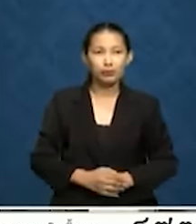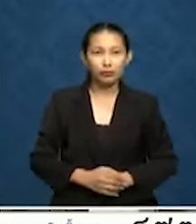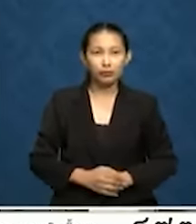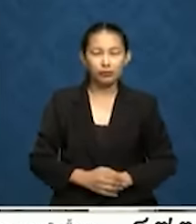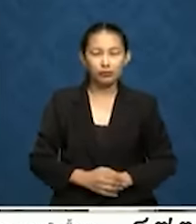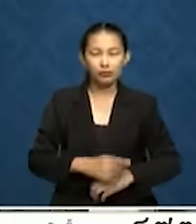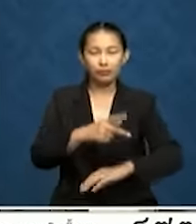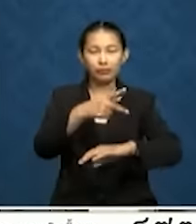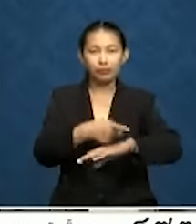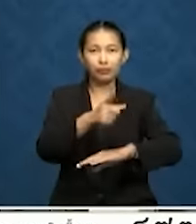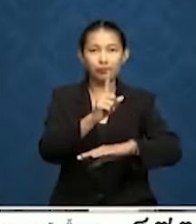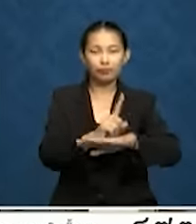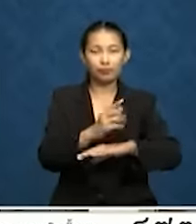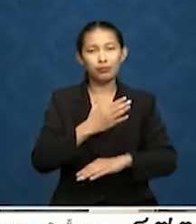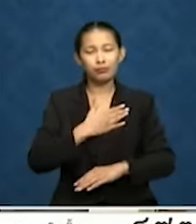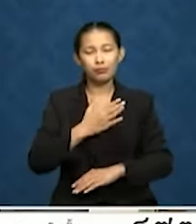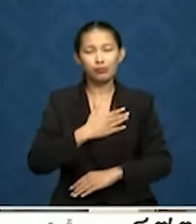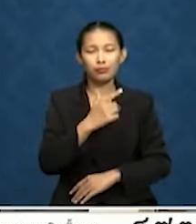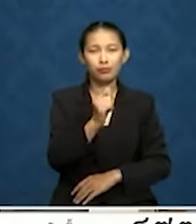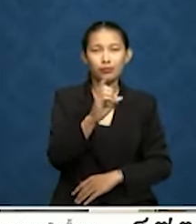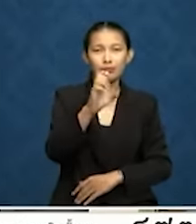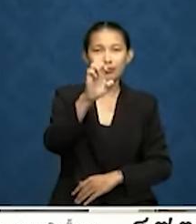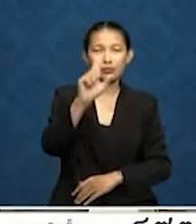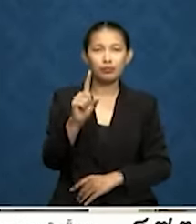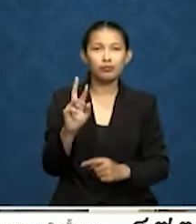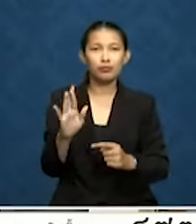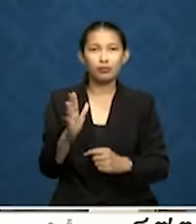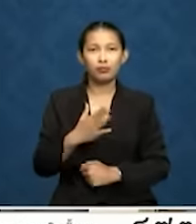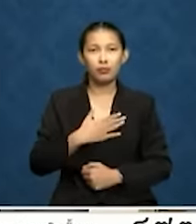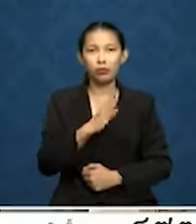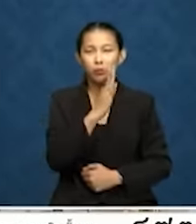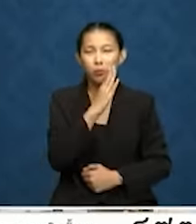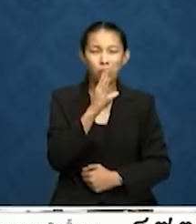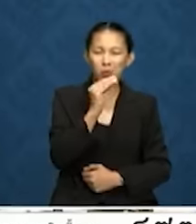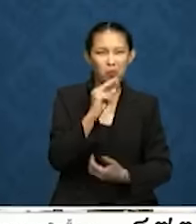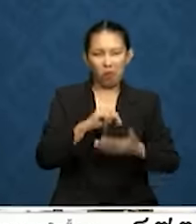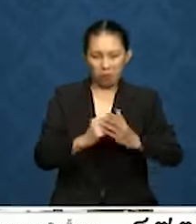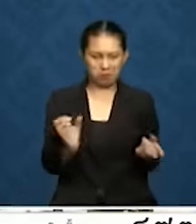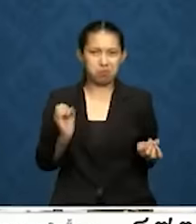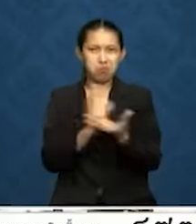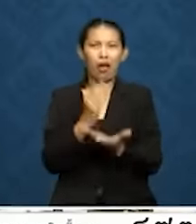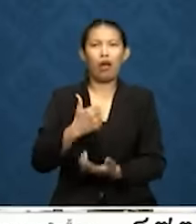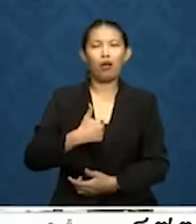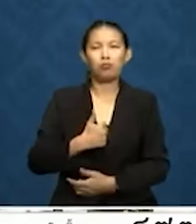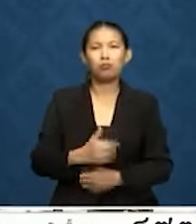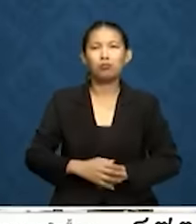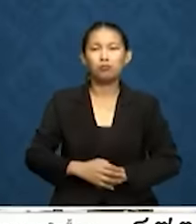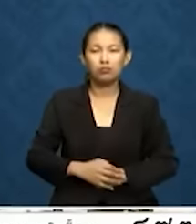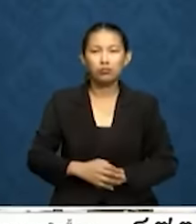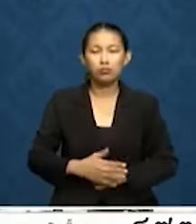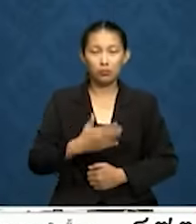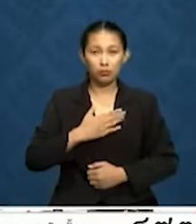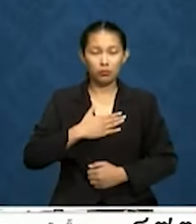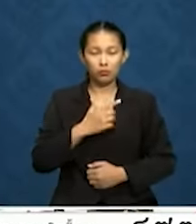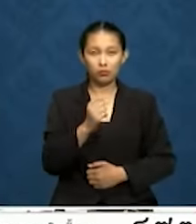ท่านประธานครับผมอดิศรเพียงเกตครับถ้าผมไม่ได้พูดผมจะเสียหาย ครับเชิญครับ ผมอดิศ